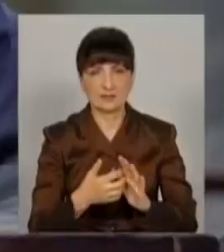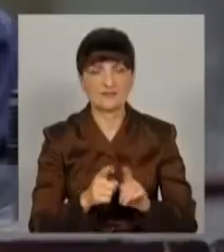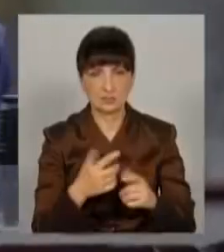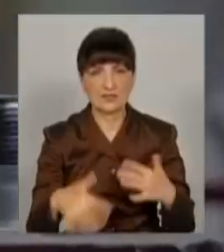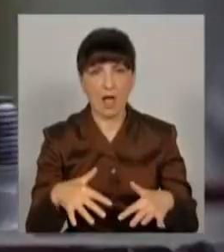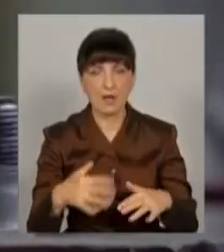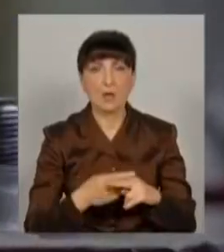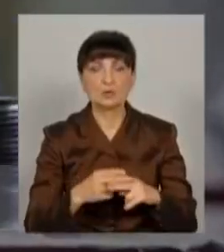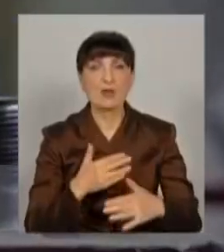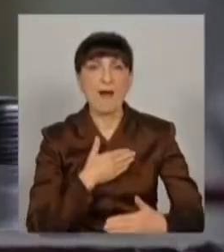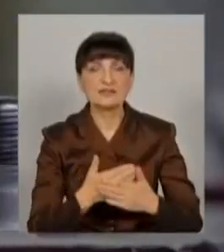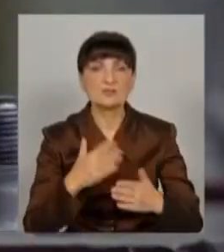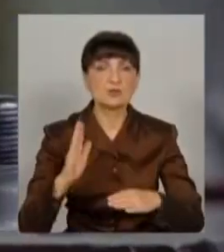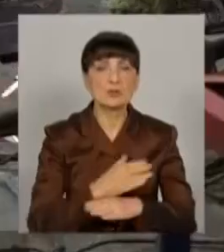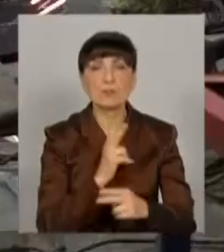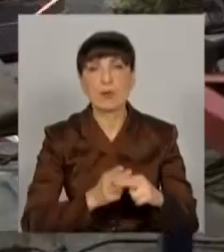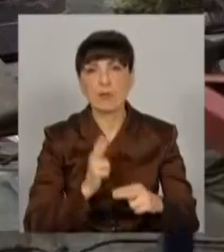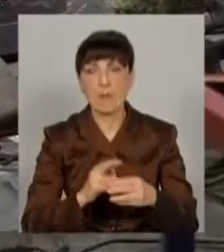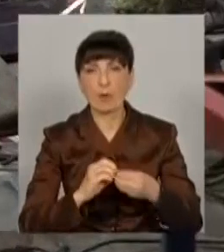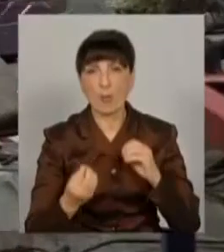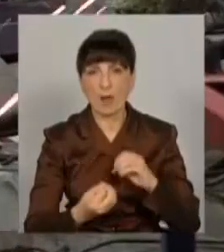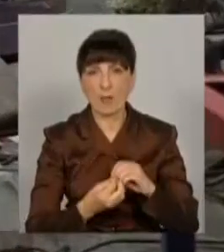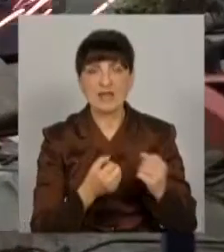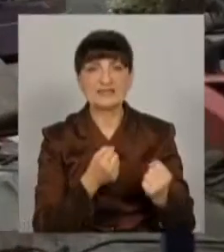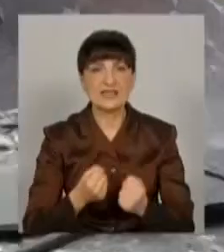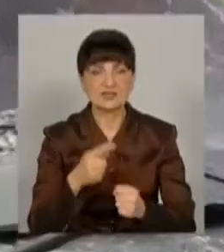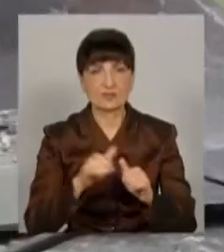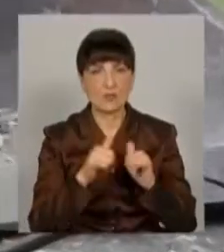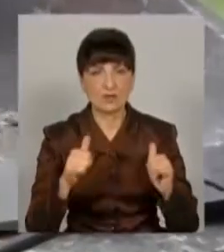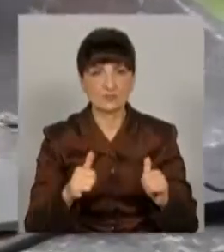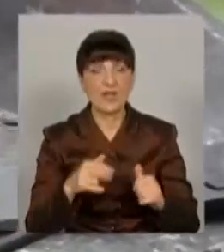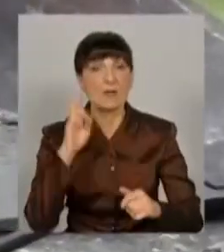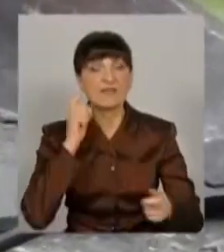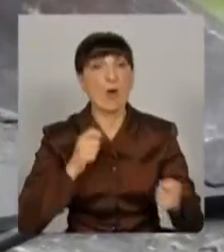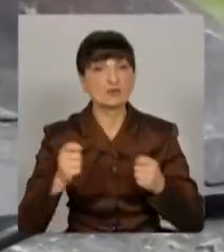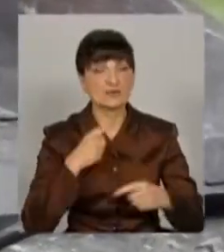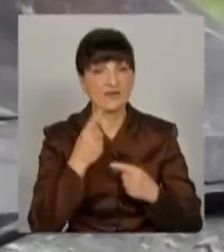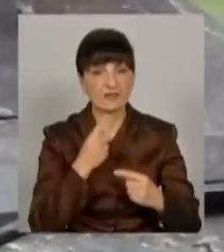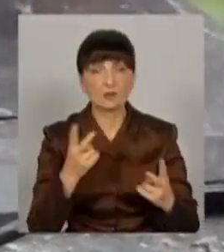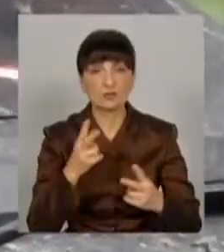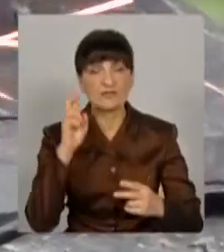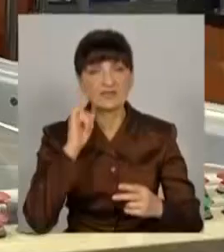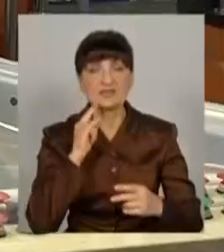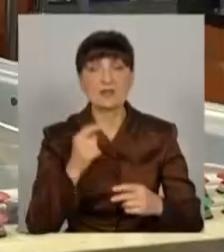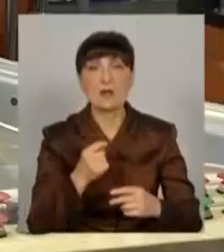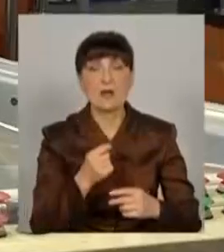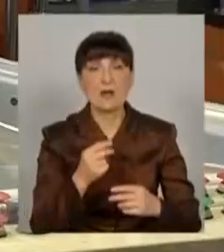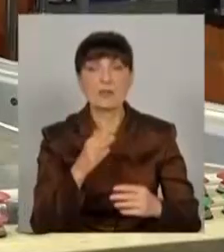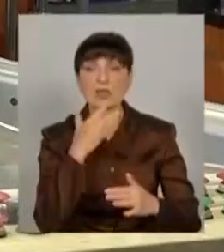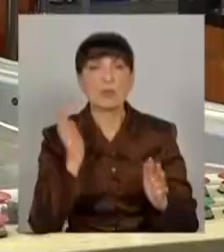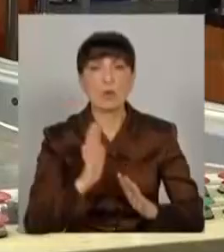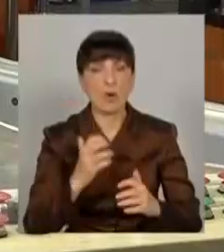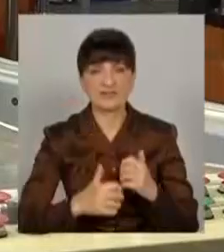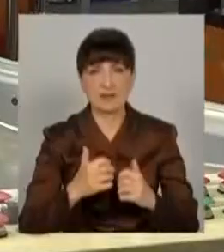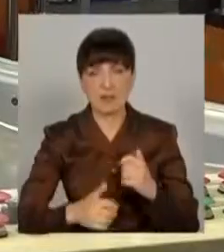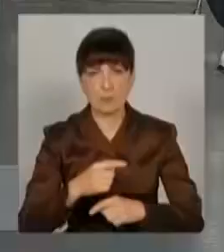поэтому необходимо активно устранять перекосы, которые могут сдерживать его рост. Глава государства отметил, что в стране не так много успешных средних